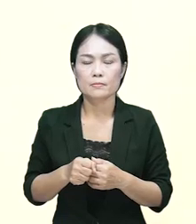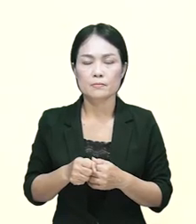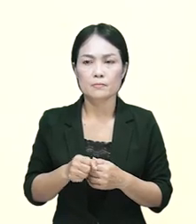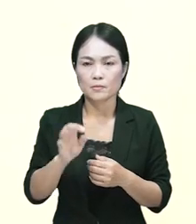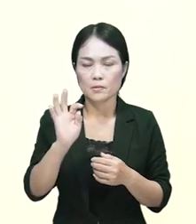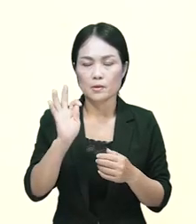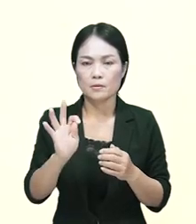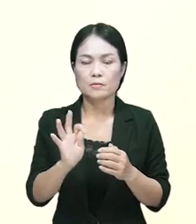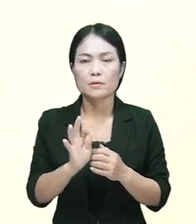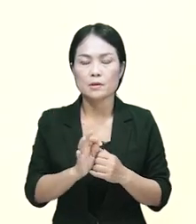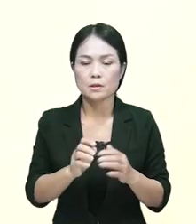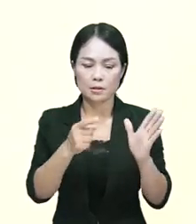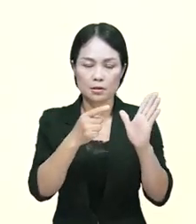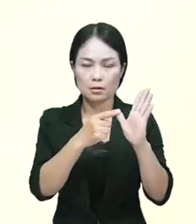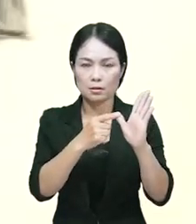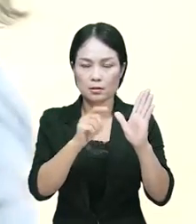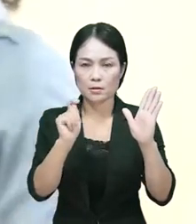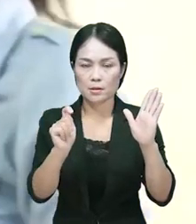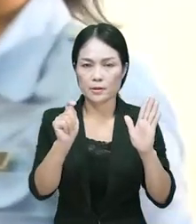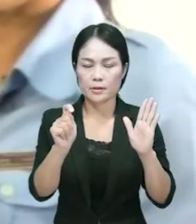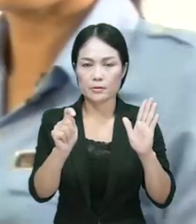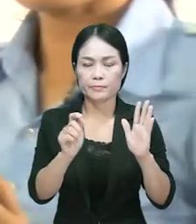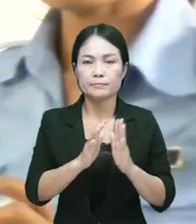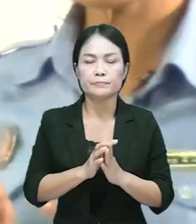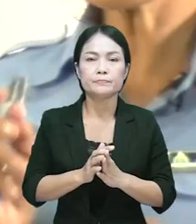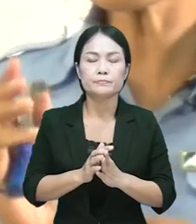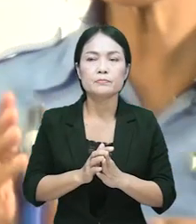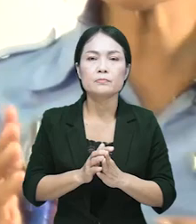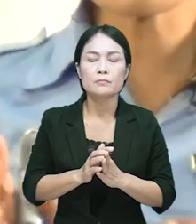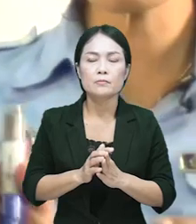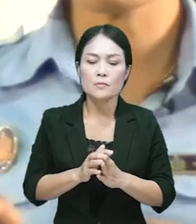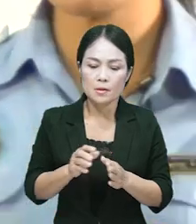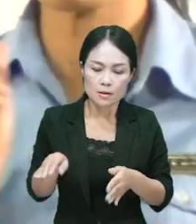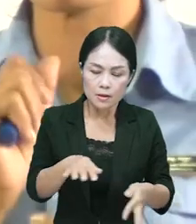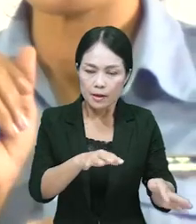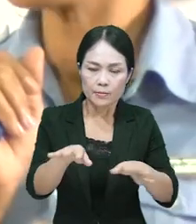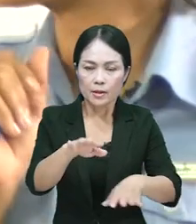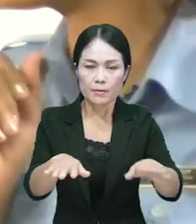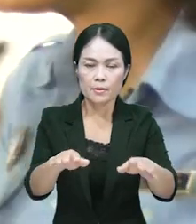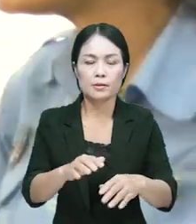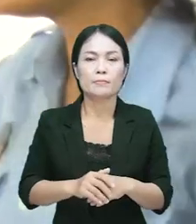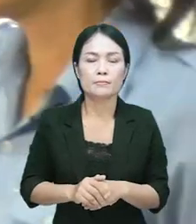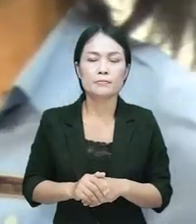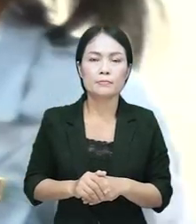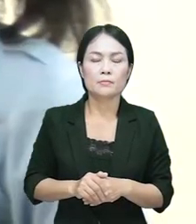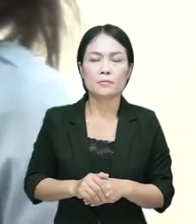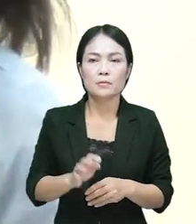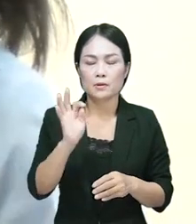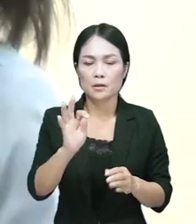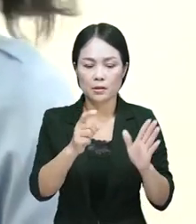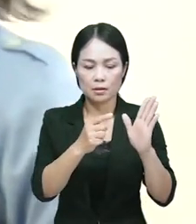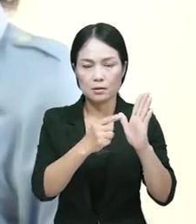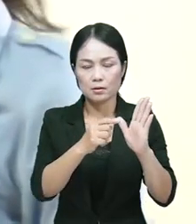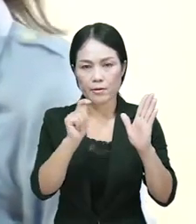វស្រាអារអញ្ចឹងលូនដោយប្រវេប្រវាគឺ វស្